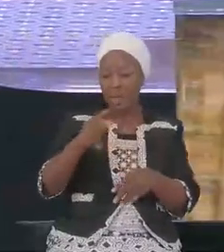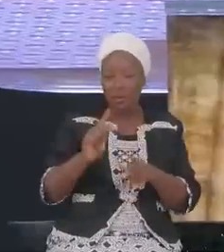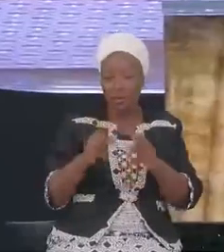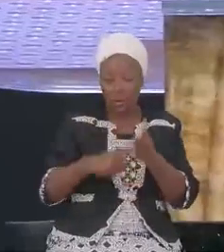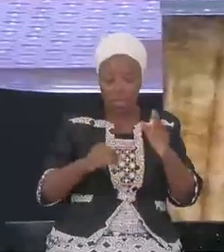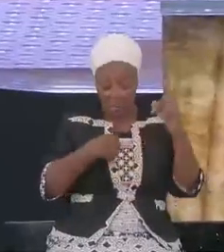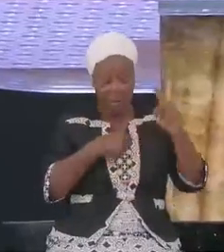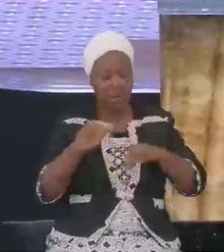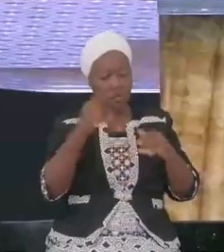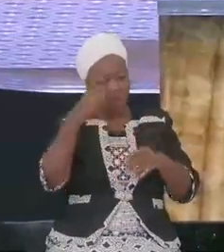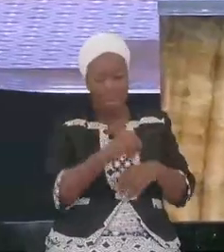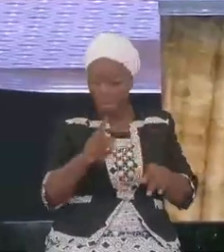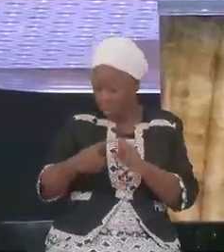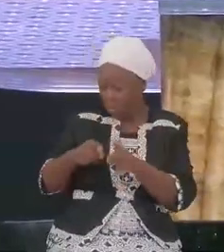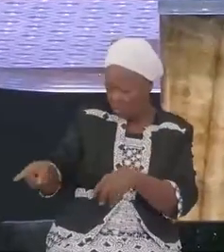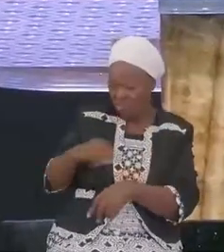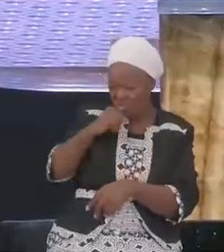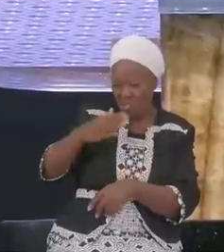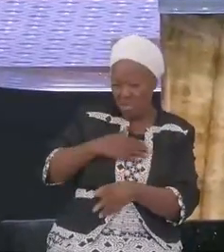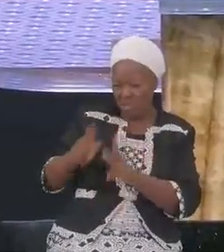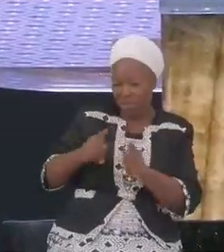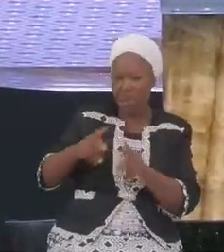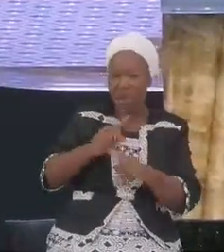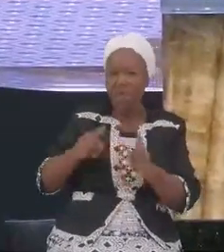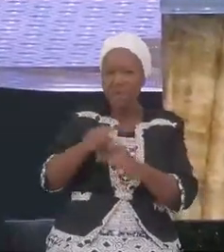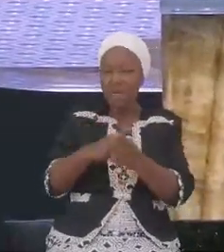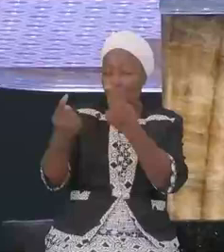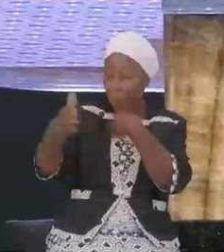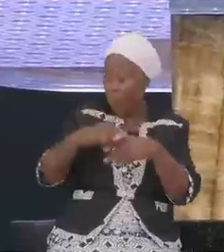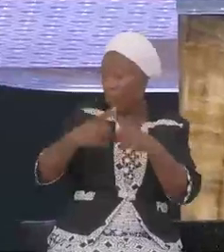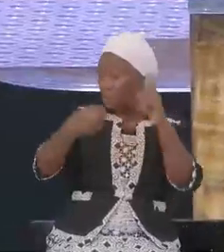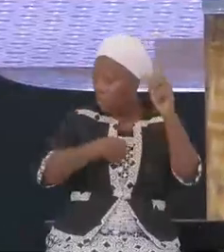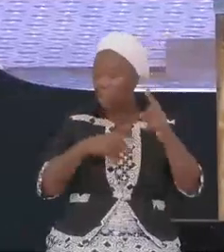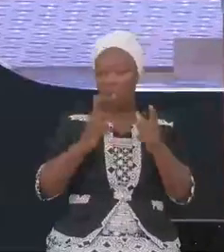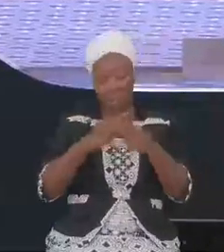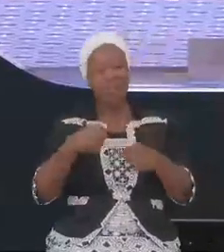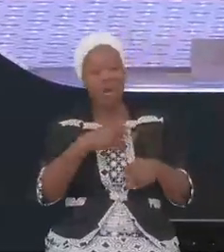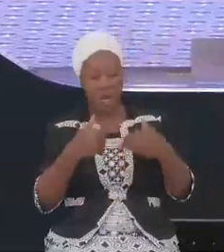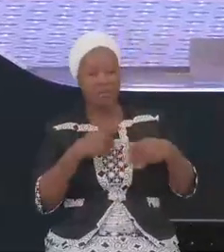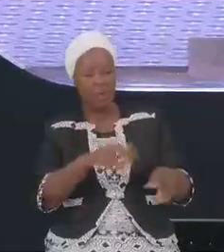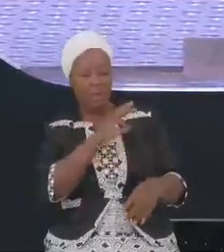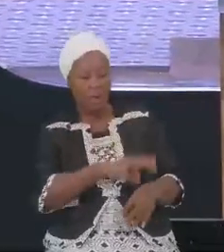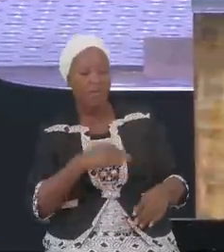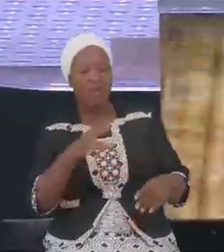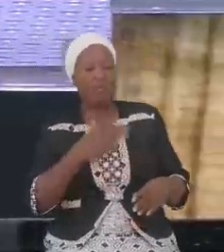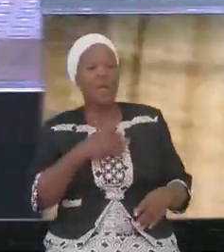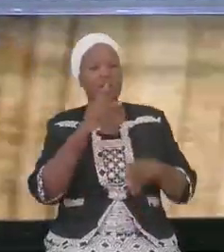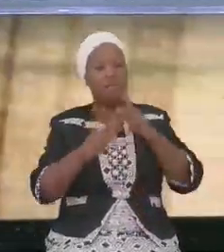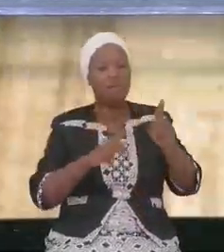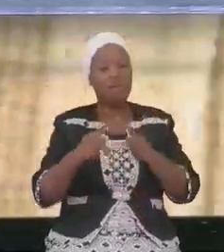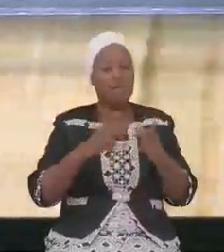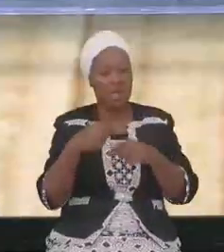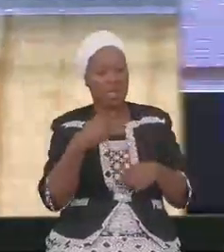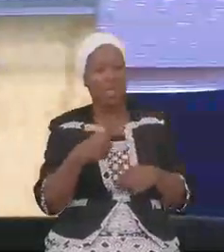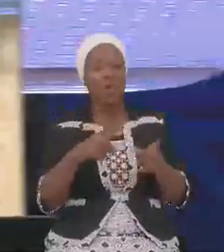peuple, d'accord. Lorsqu'ils reviendront à moi, alors ils auront les avantages de mon peuple. Et